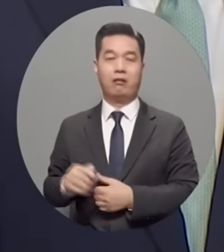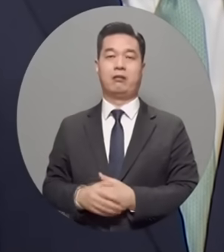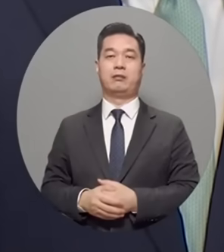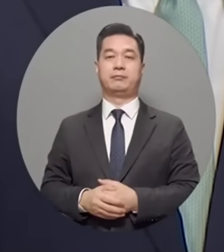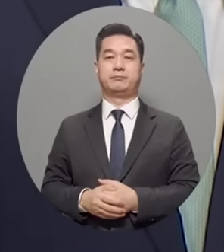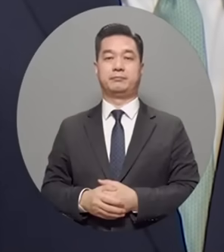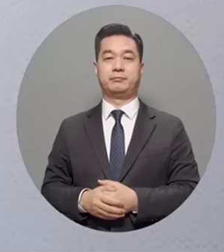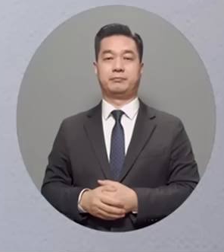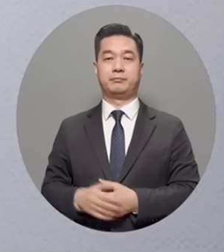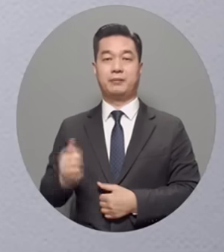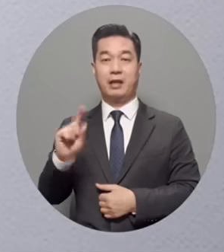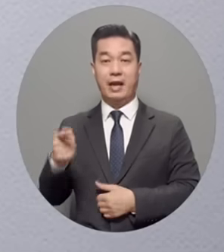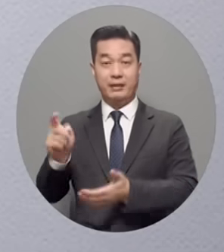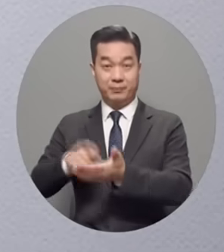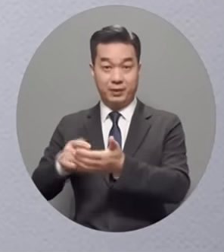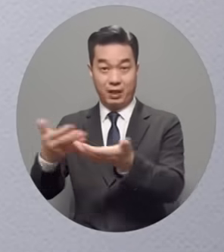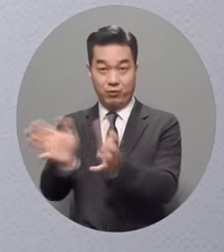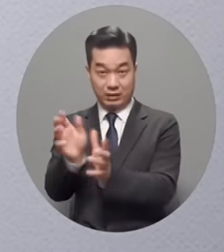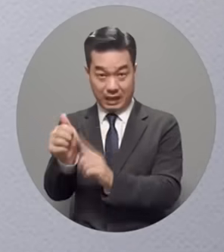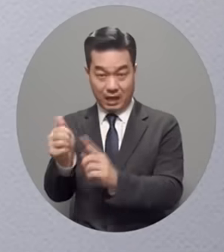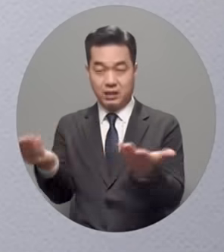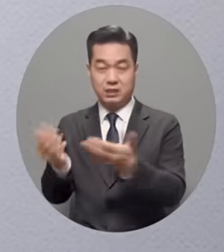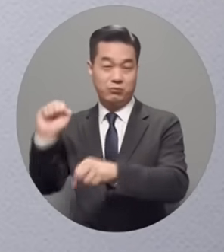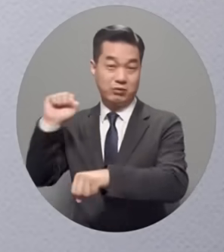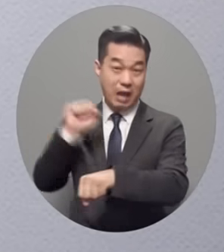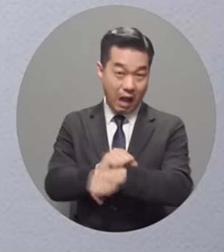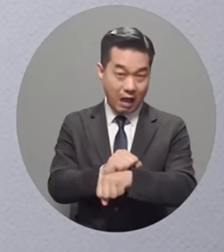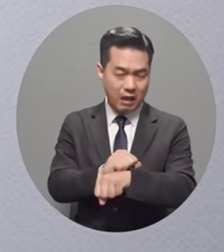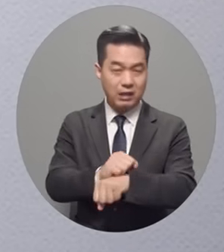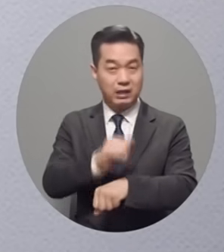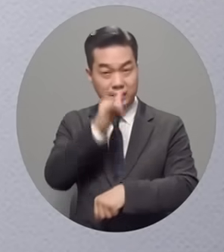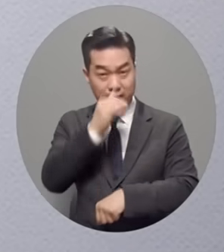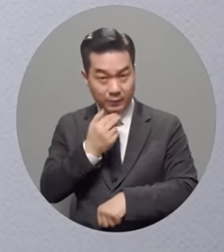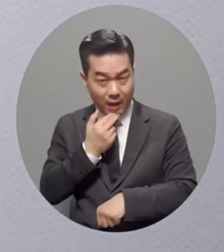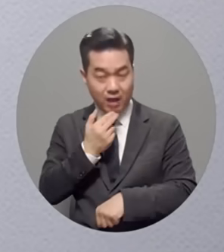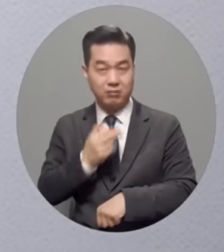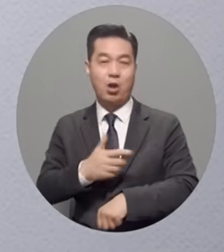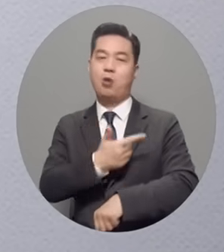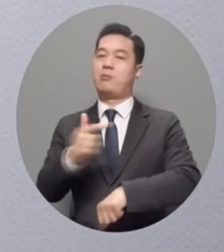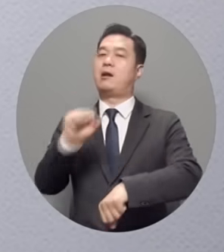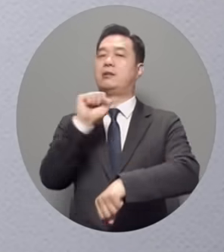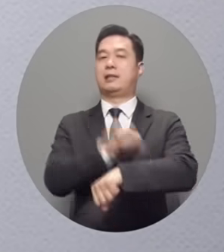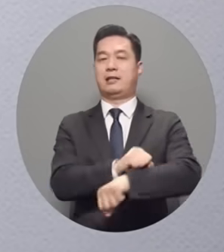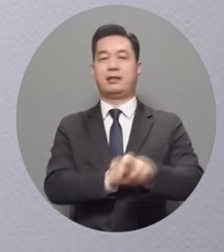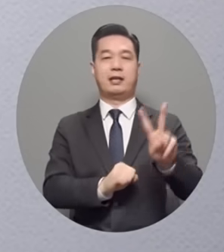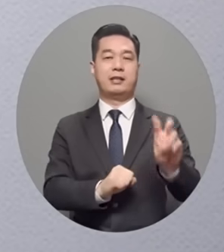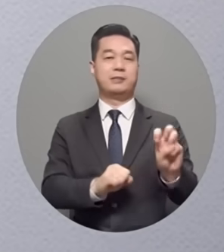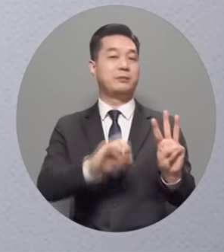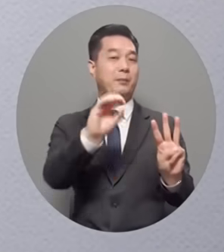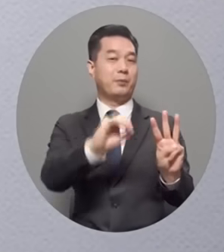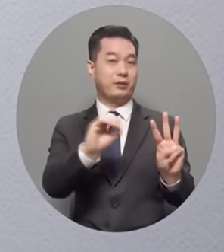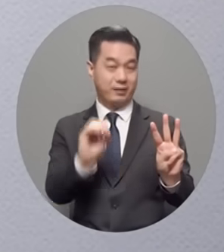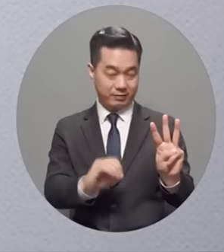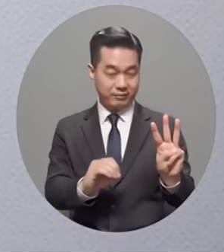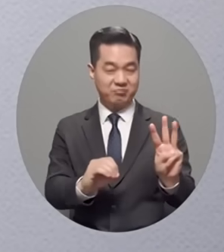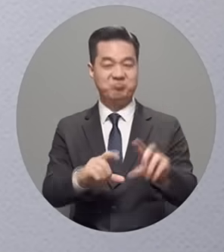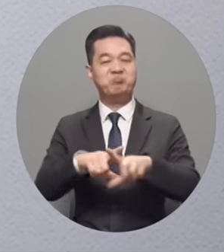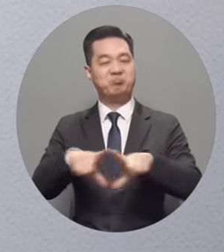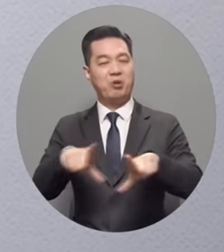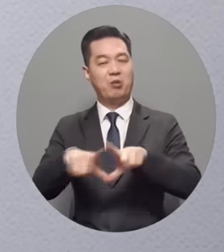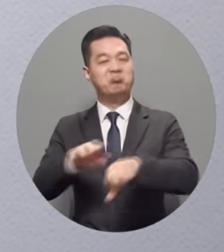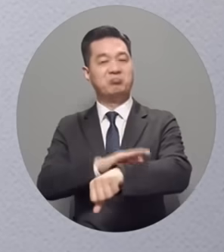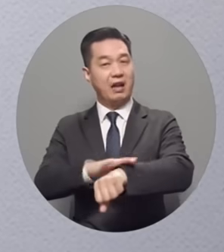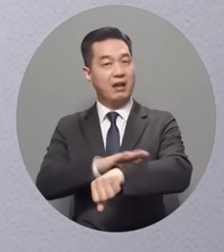국민의힘 비대위원장이 직무 수행을 잘 할지에 대한 질문에는 매우 잘할 것이다 23%, 대체로 잘할